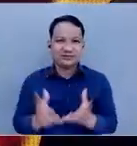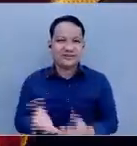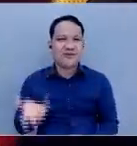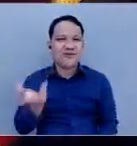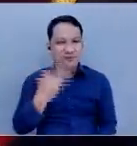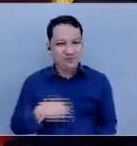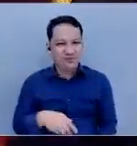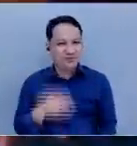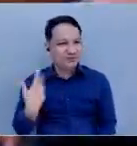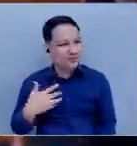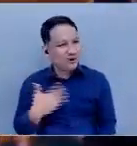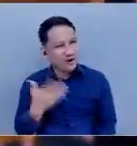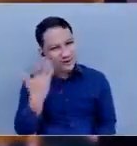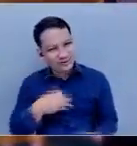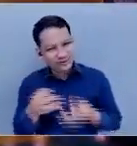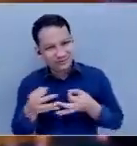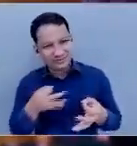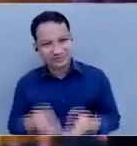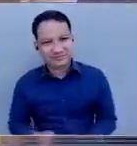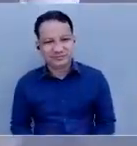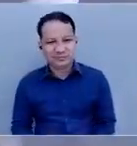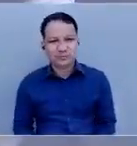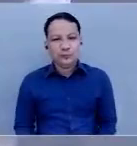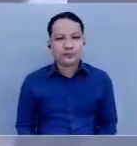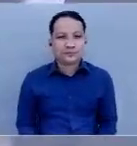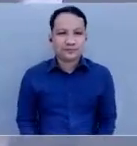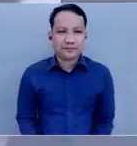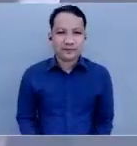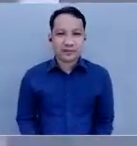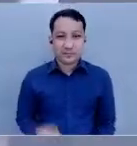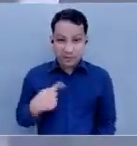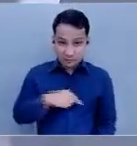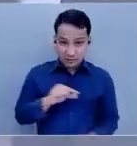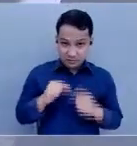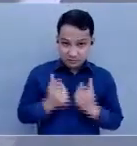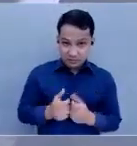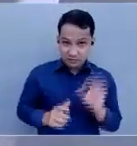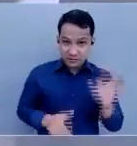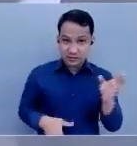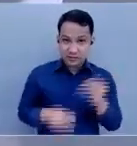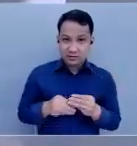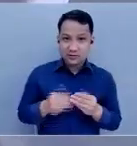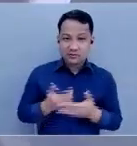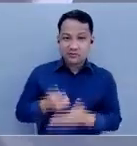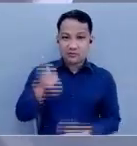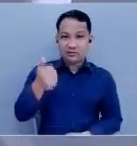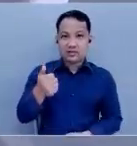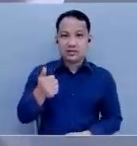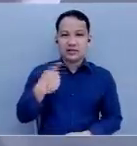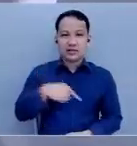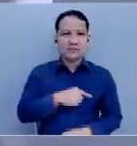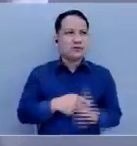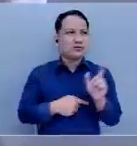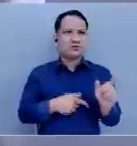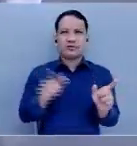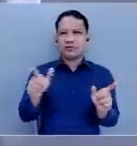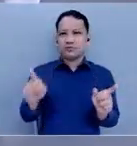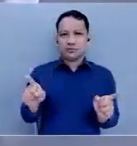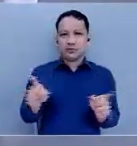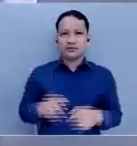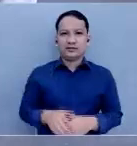naman explanation na yun. Mami Tiki Jester, alam mo ba itong grupo na ito, sila yung nanalo nung Pop Pinoy noong 2021.